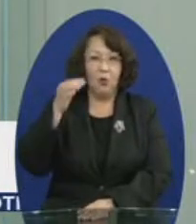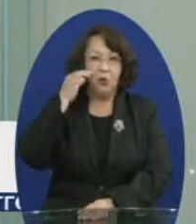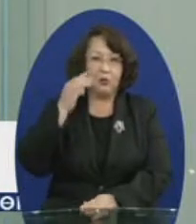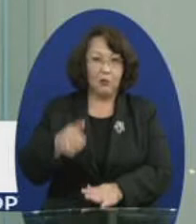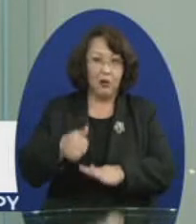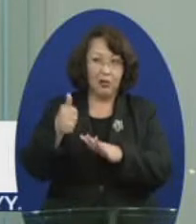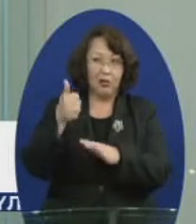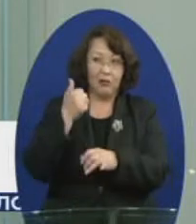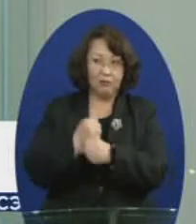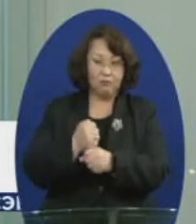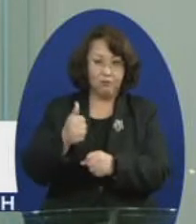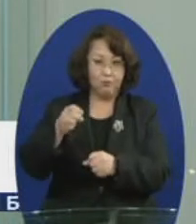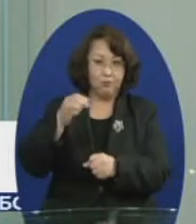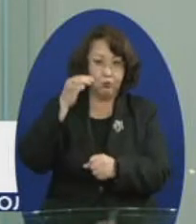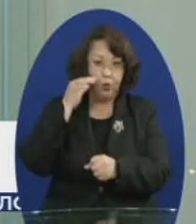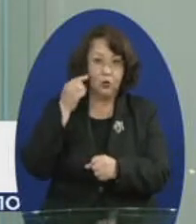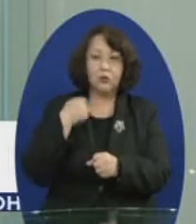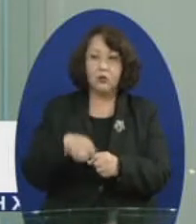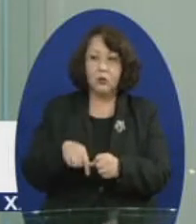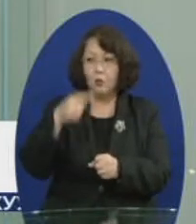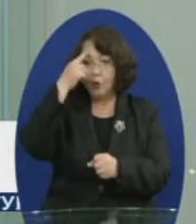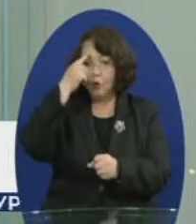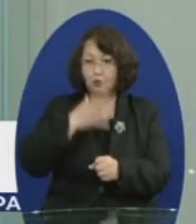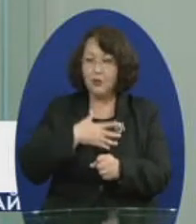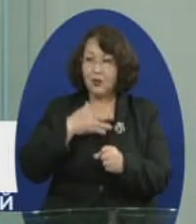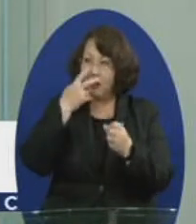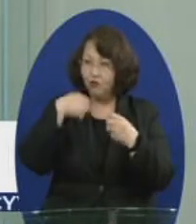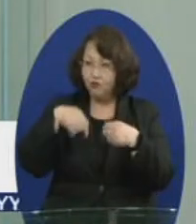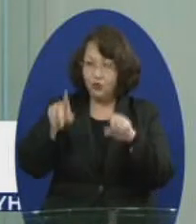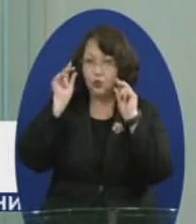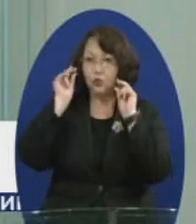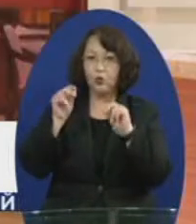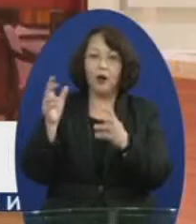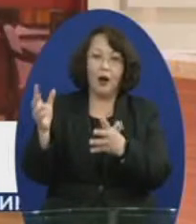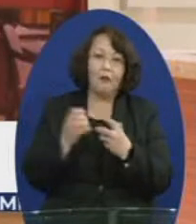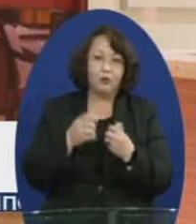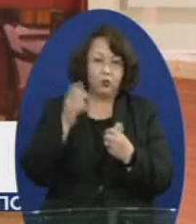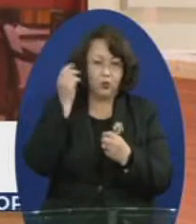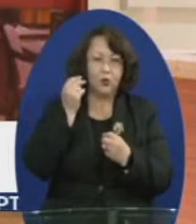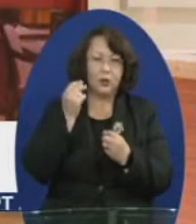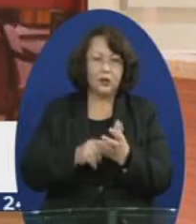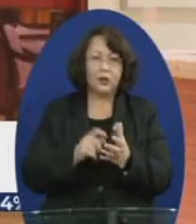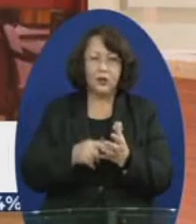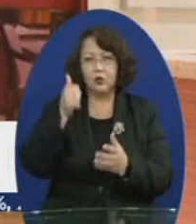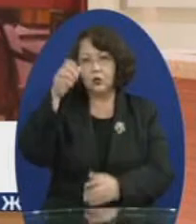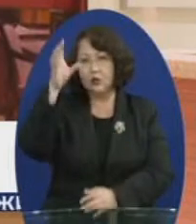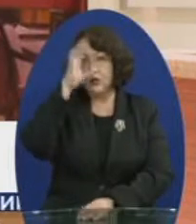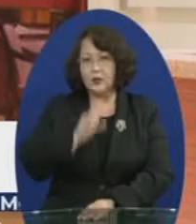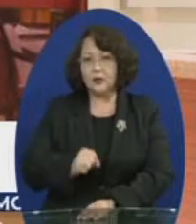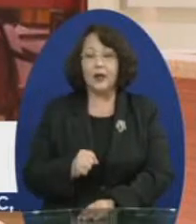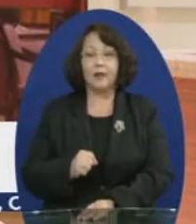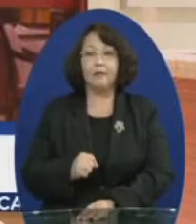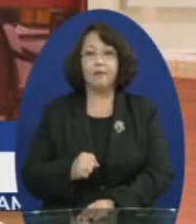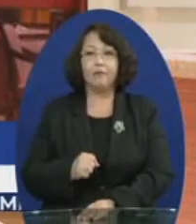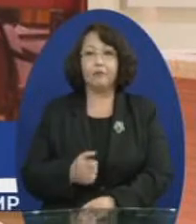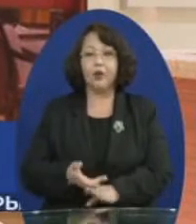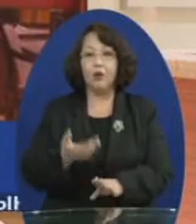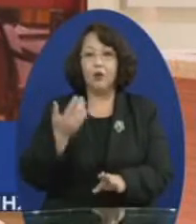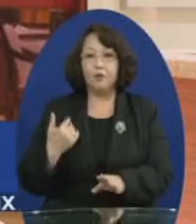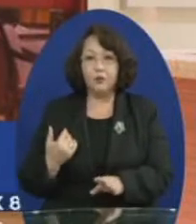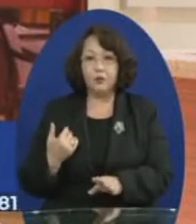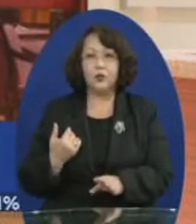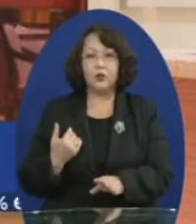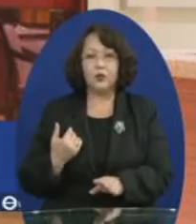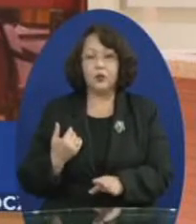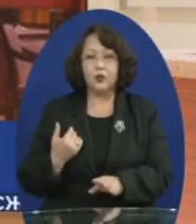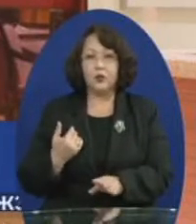энэ чиглэлээр бас мэдээж одоо суралцах, хамтарч ажиллах юм хэрэгцээ шаардлагууд гарч ирнэ гэж үзэж байгаа. Манай одоо ерөнхий сайдын зүгээс бол өмнө нь